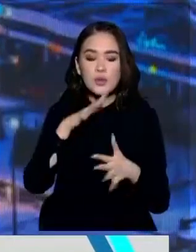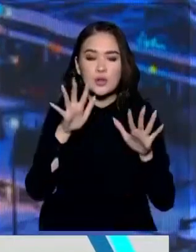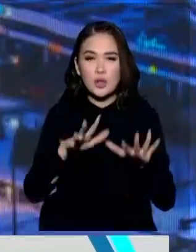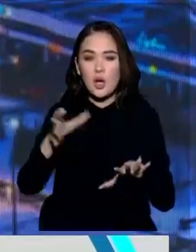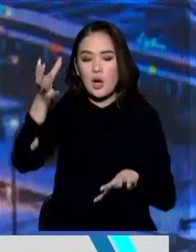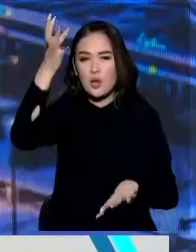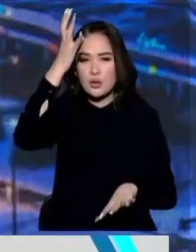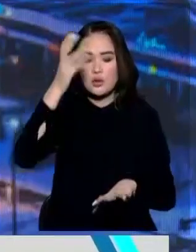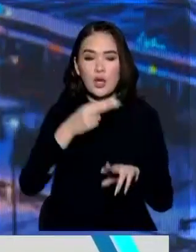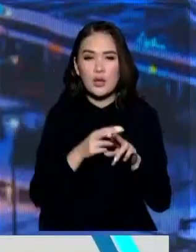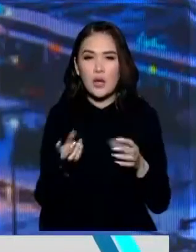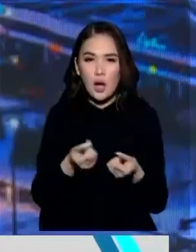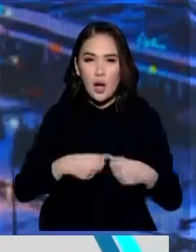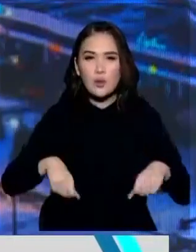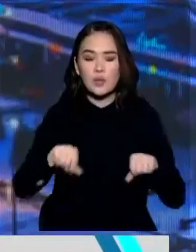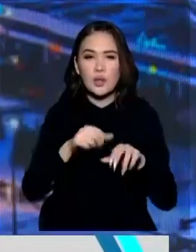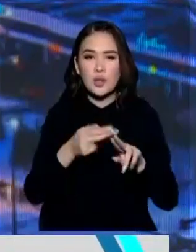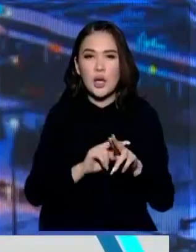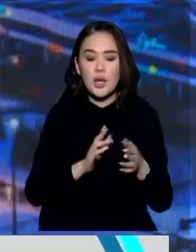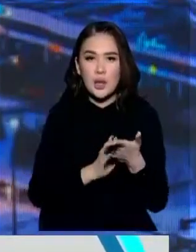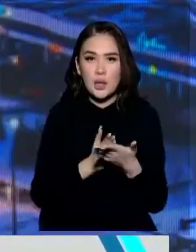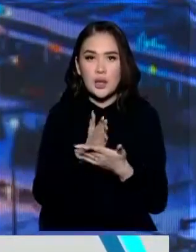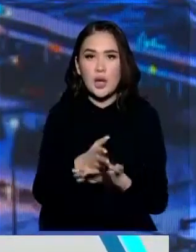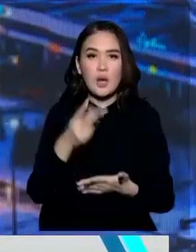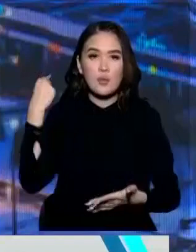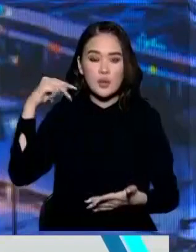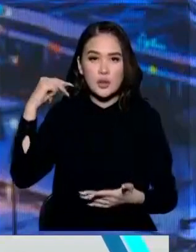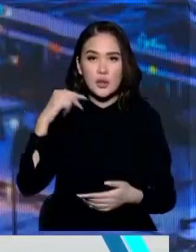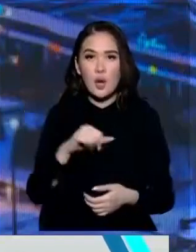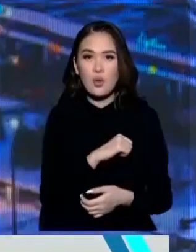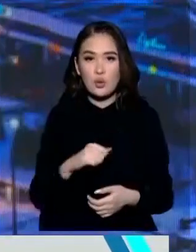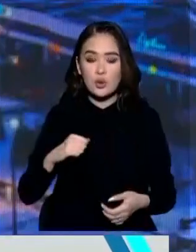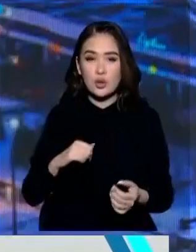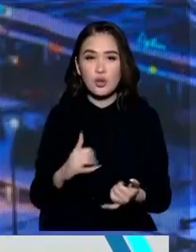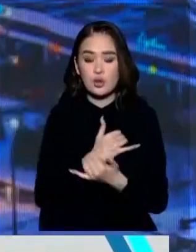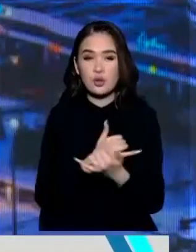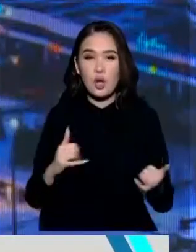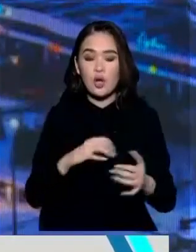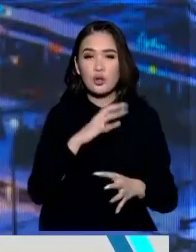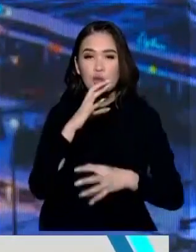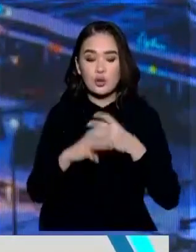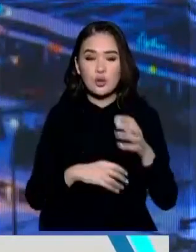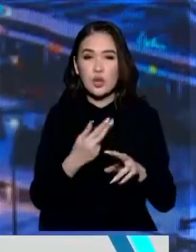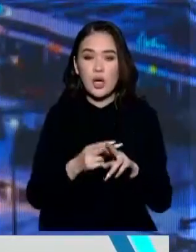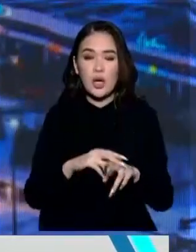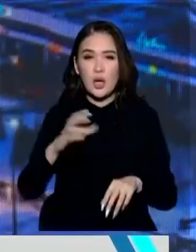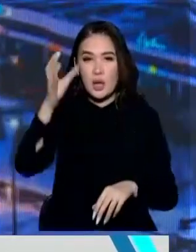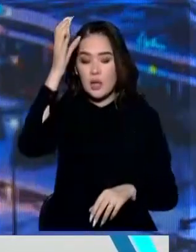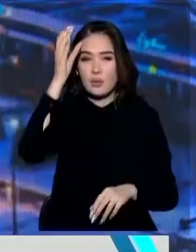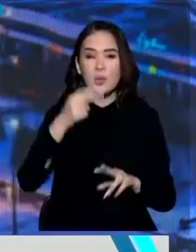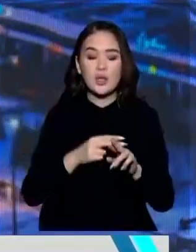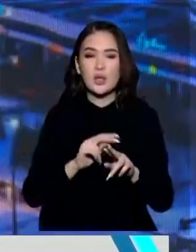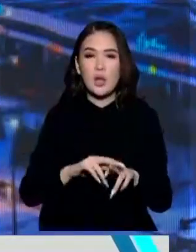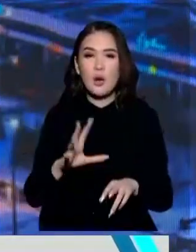ғылыми қауымдастық енді тікелей президентке өз ұсыныстарын, дүниежүзінде ғылыми